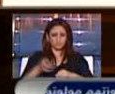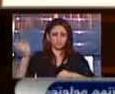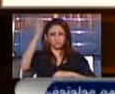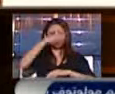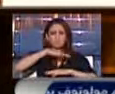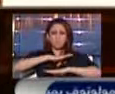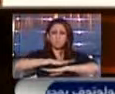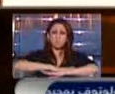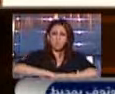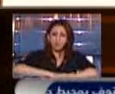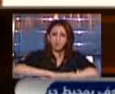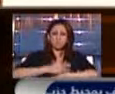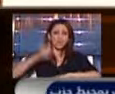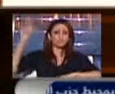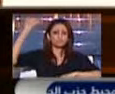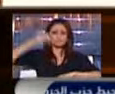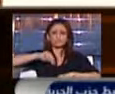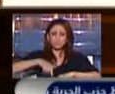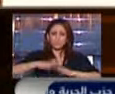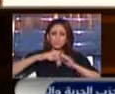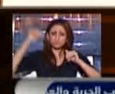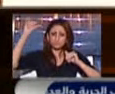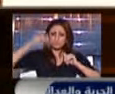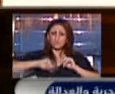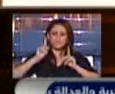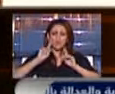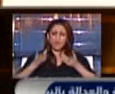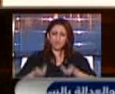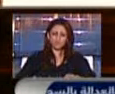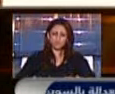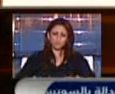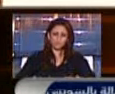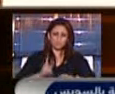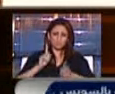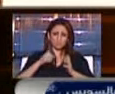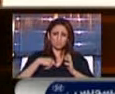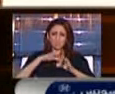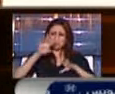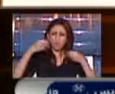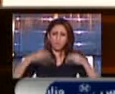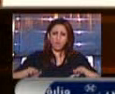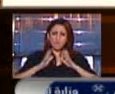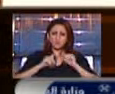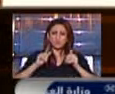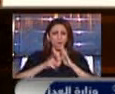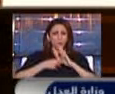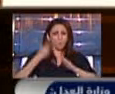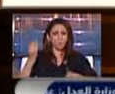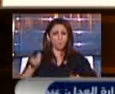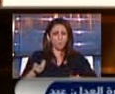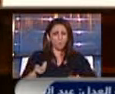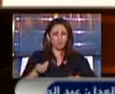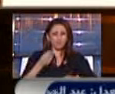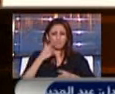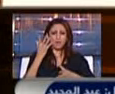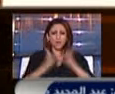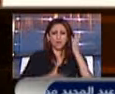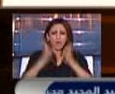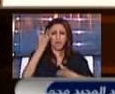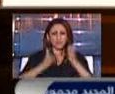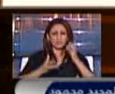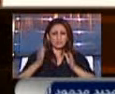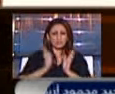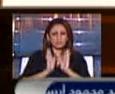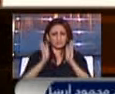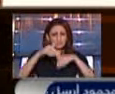دوله فاشيه 100% ويخصم مصر. اما حرق مقر الحريه والعداله